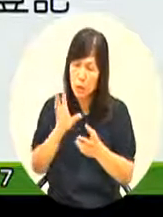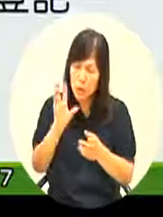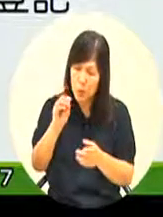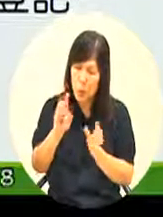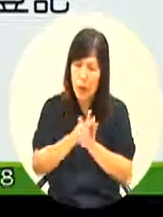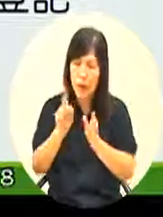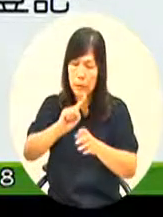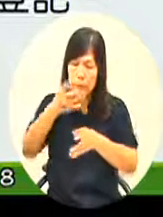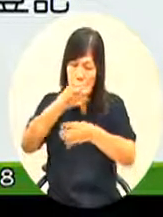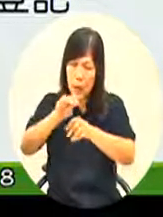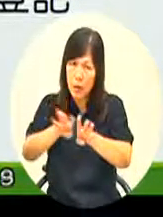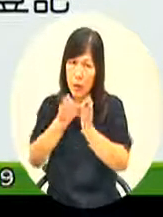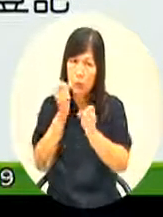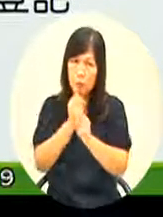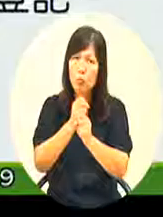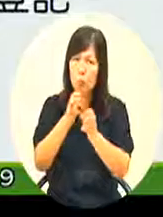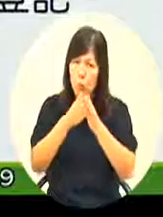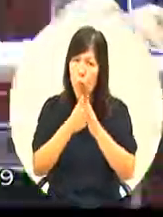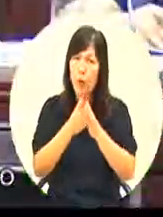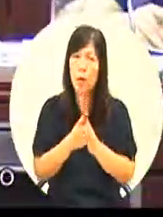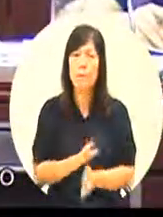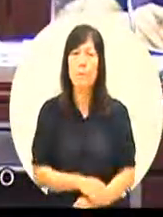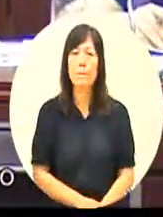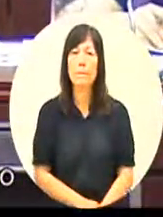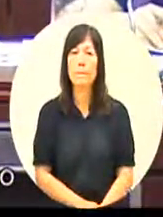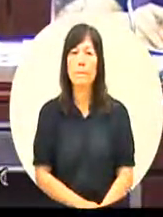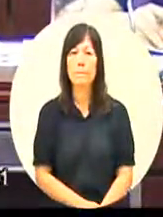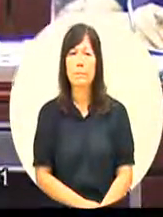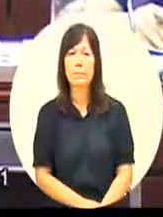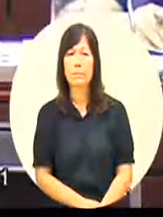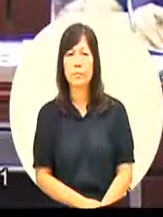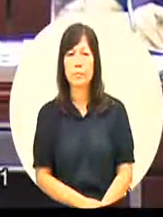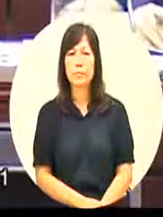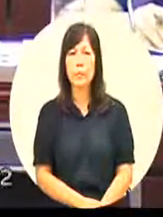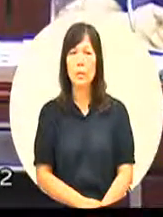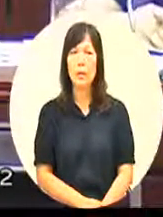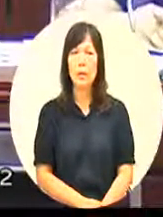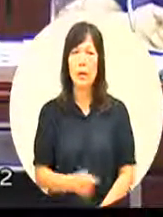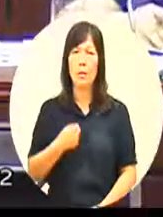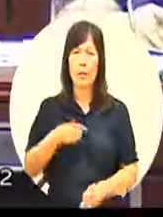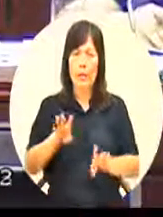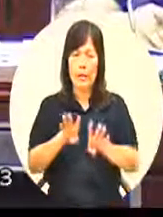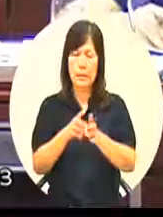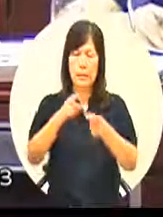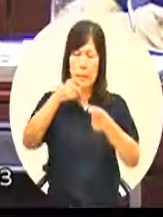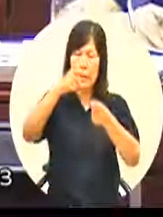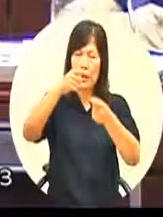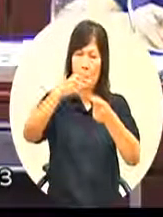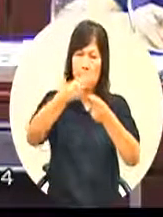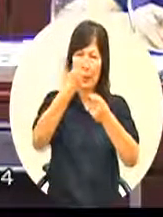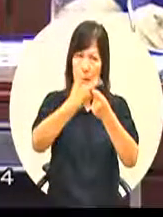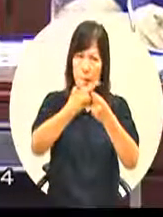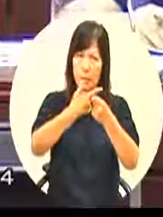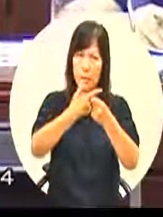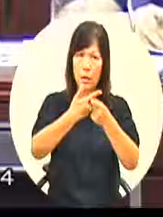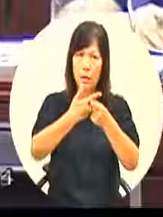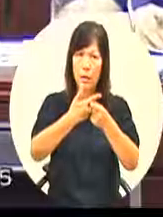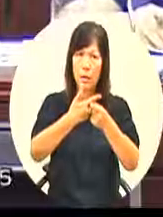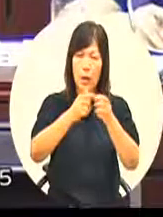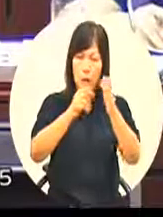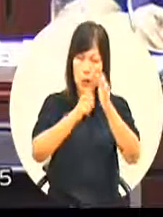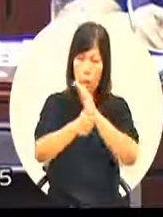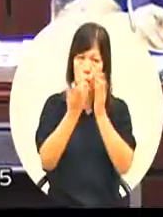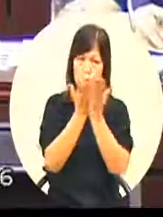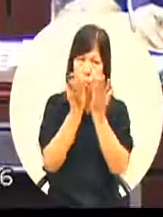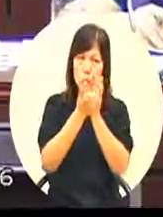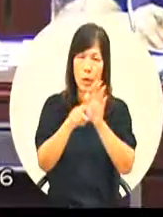候要开始实施？ 那个李远的，就是我们要在106年学年度的入学的时候